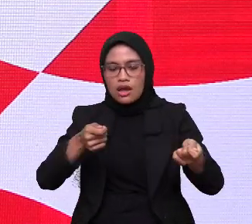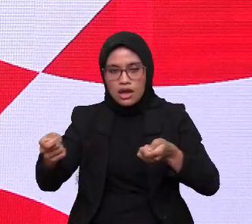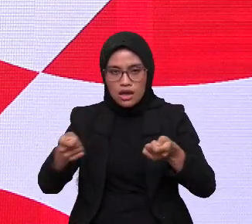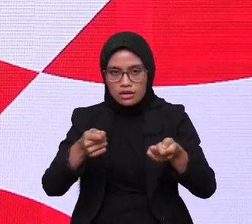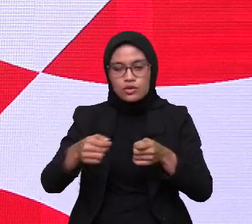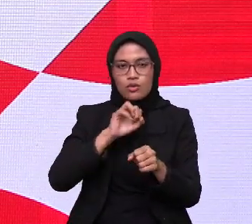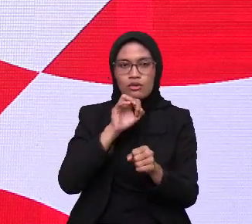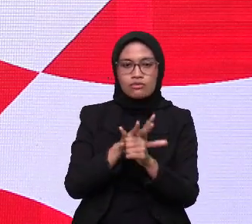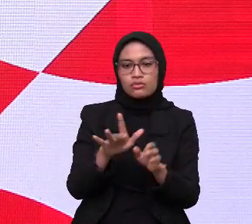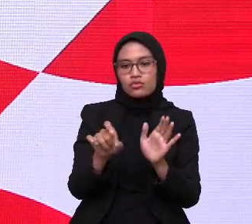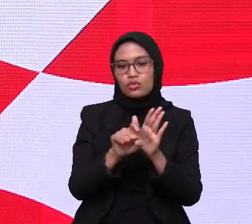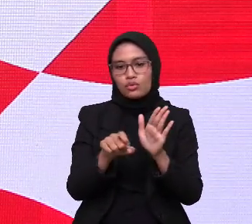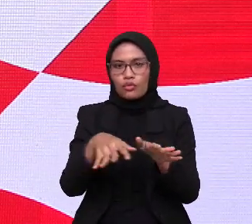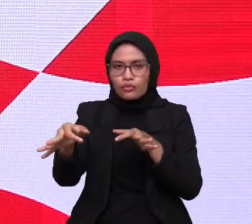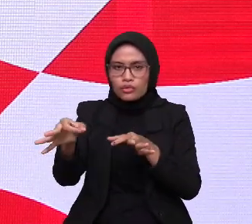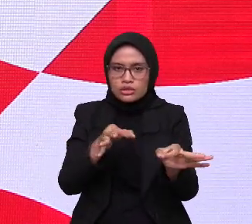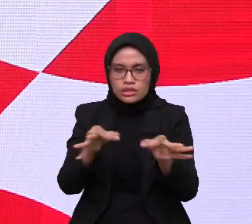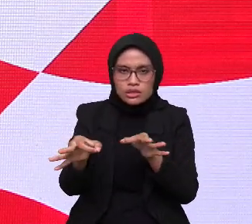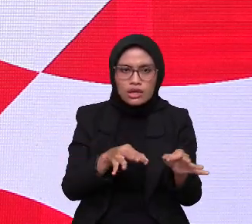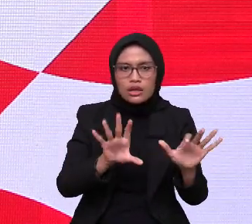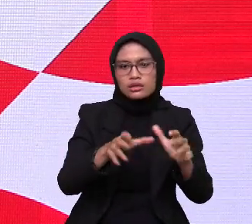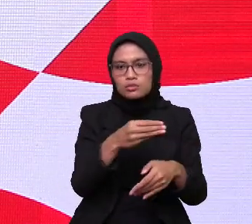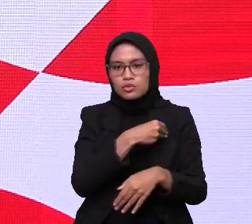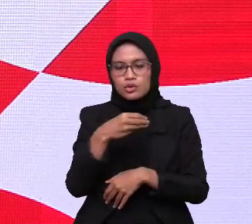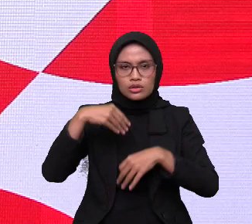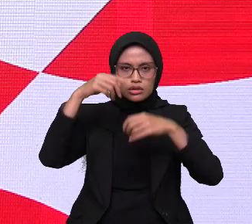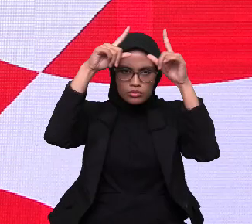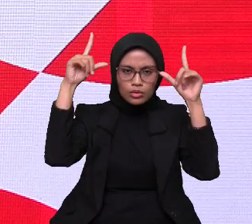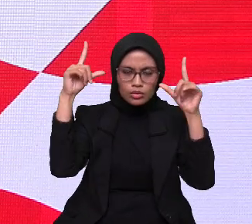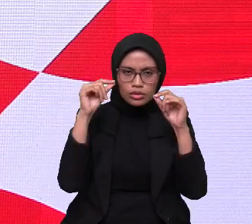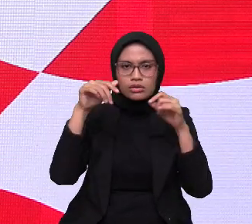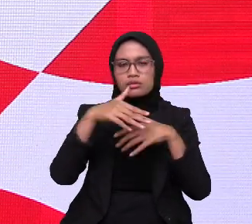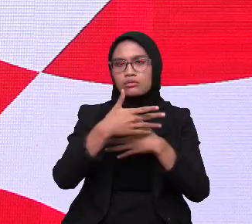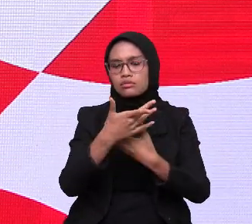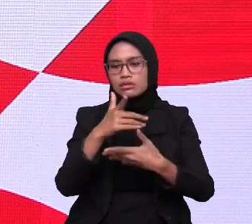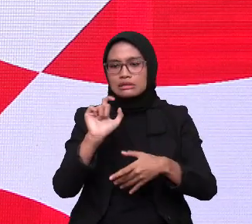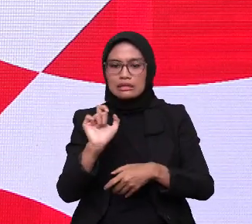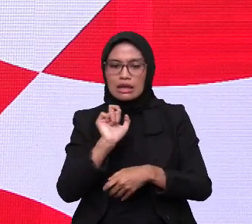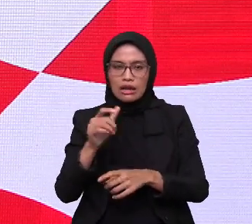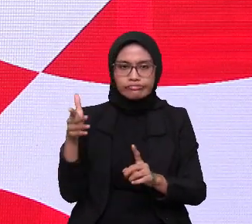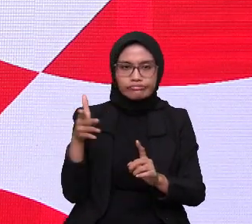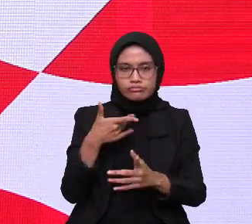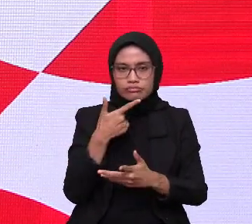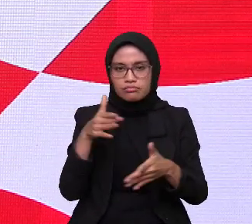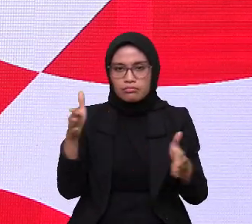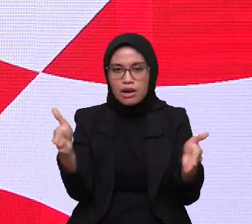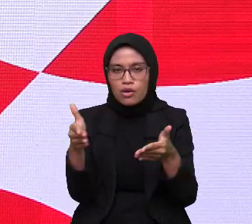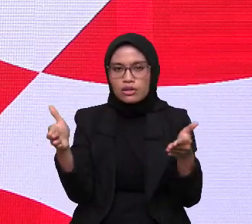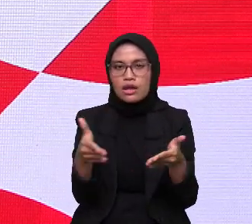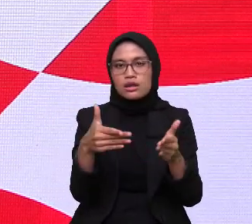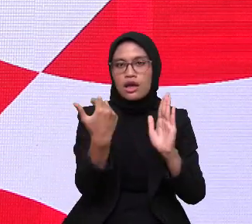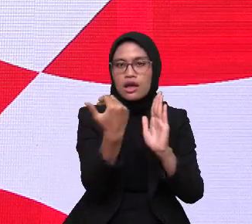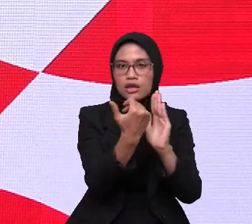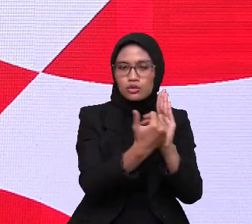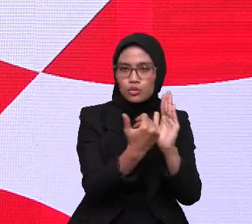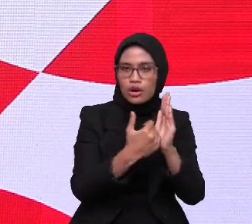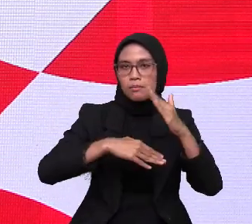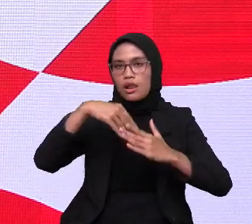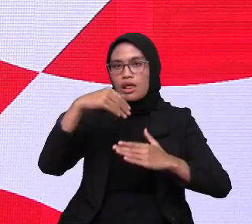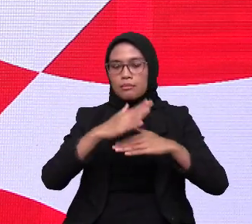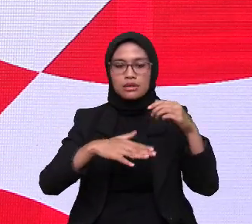Fasilitas Kesehatan tenaga kesehatan dan strategi penanganan dengan kebijakan berlapis dan pelibatan